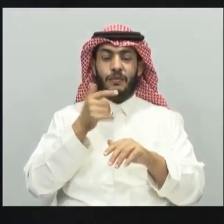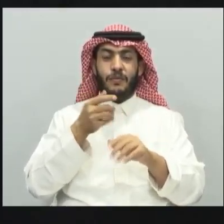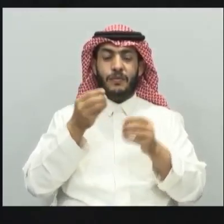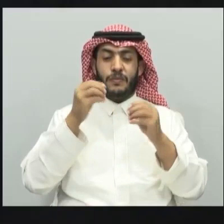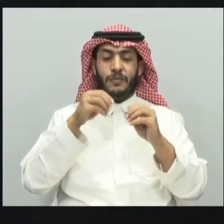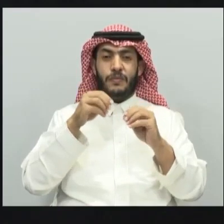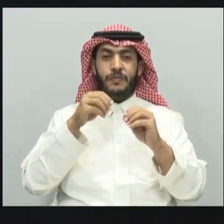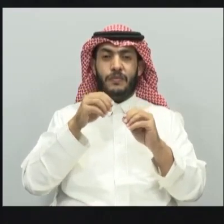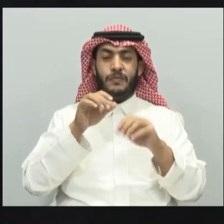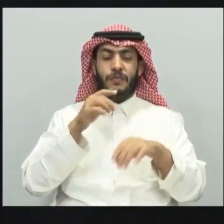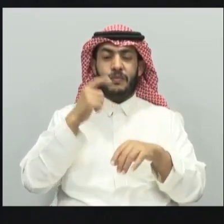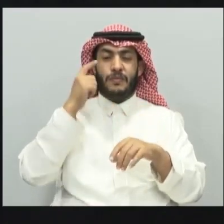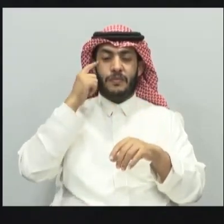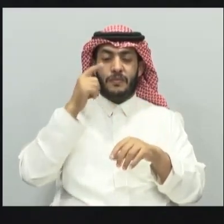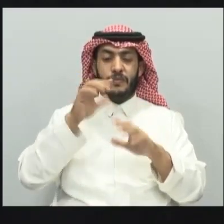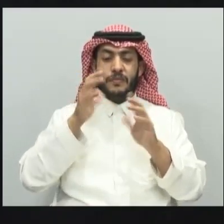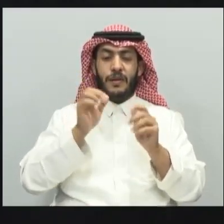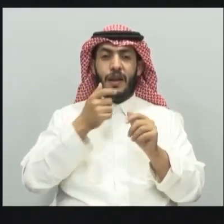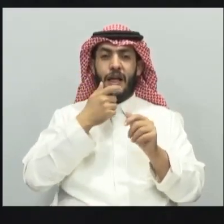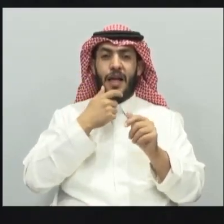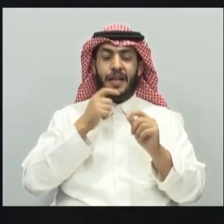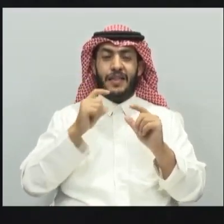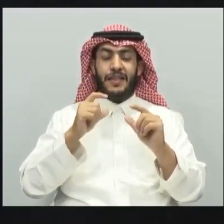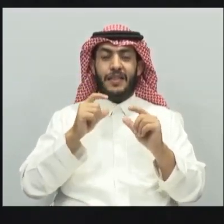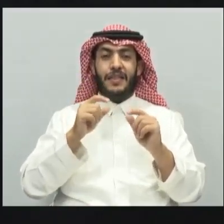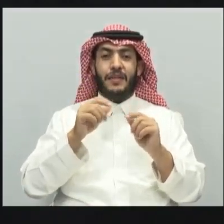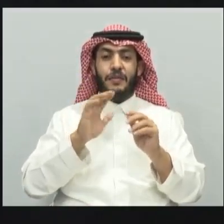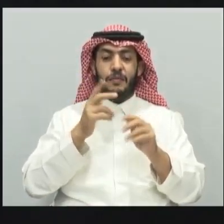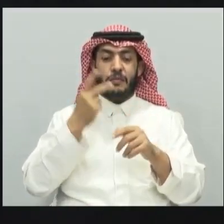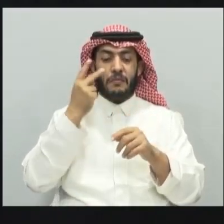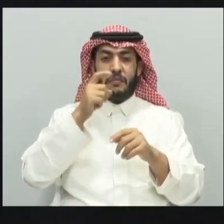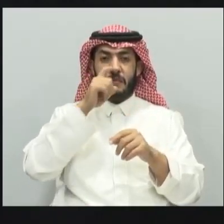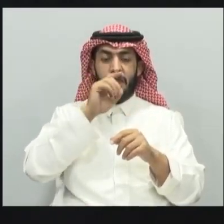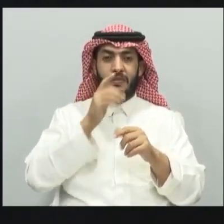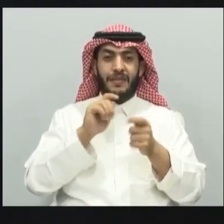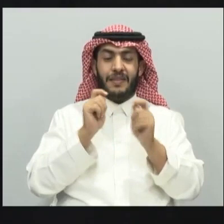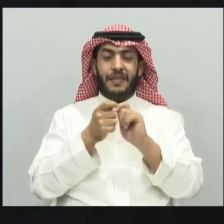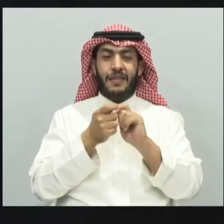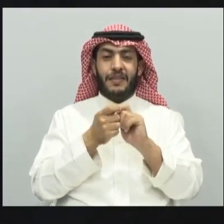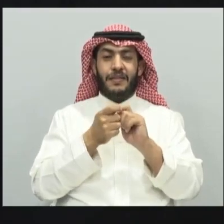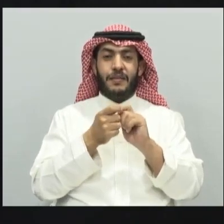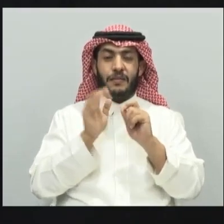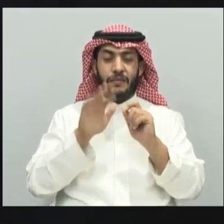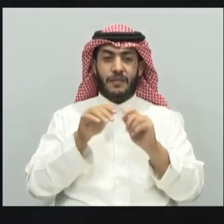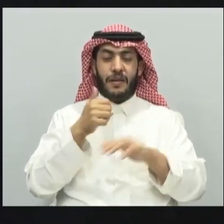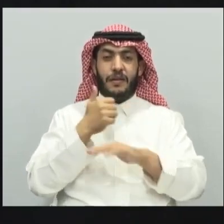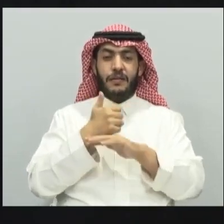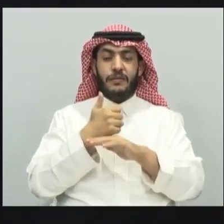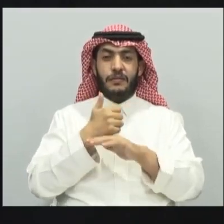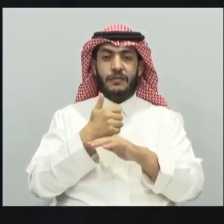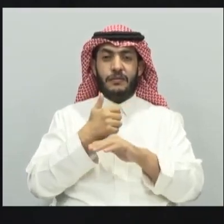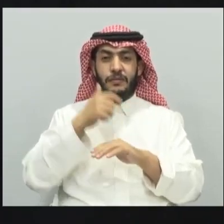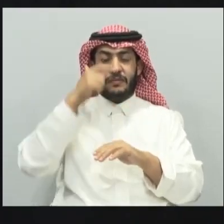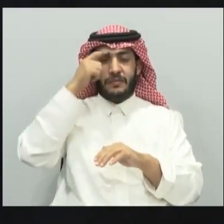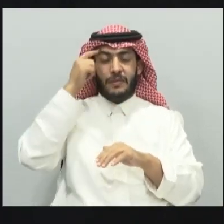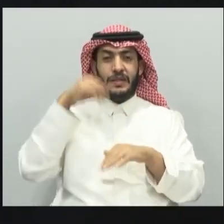الاهميه يعرف بها كون الحديث موضوعا دون النظر في اسناد هذ هناك قواعد اذا